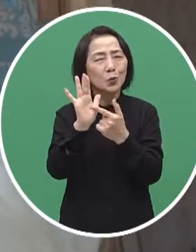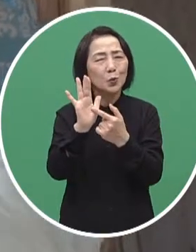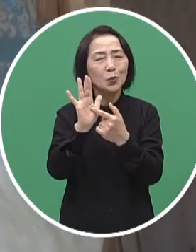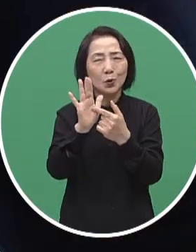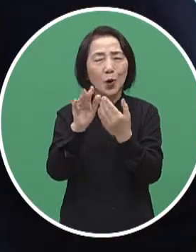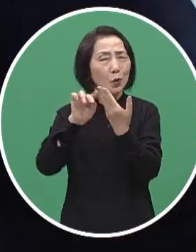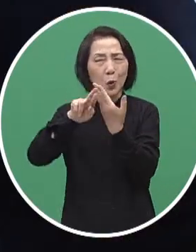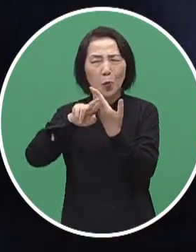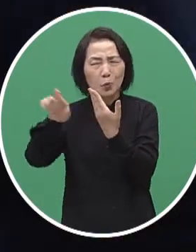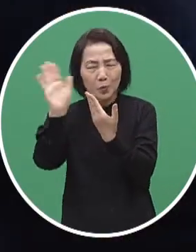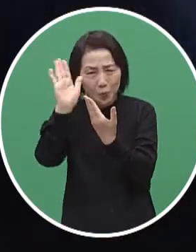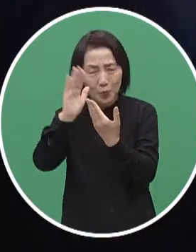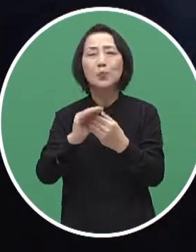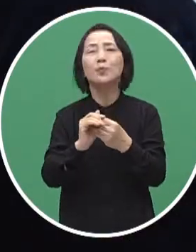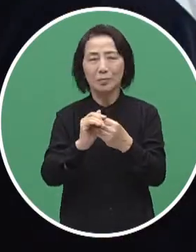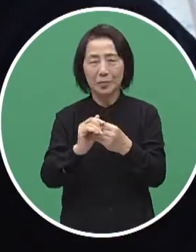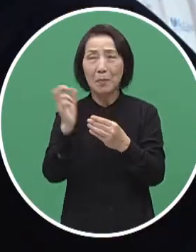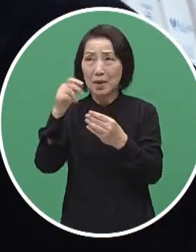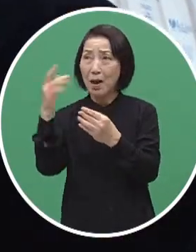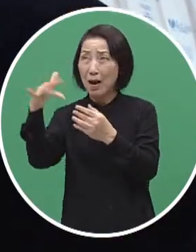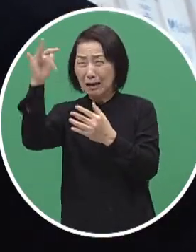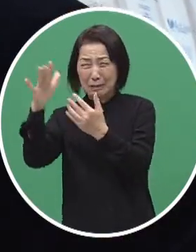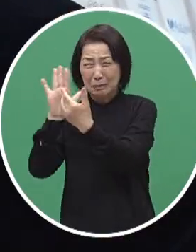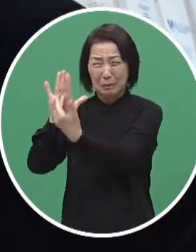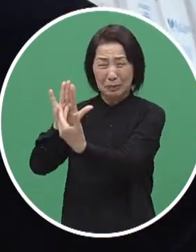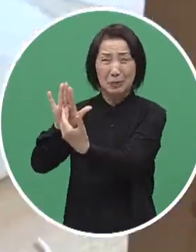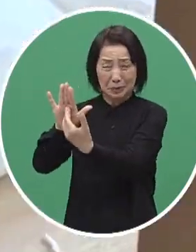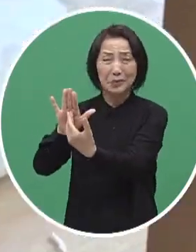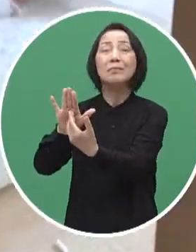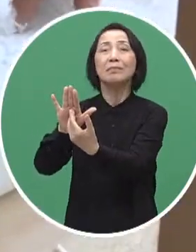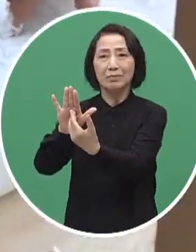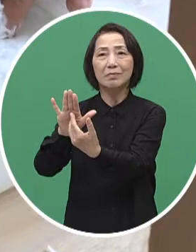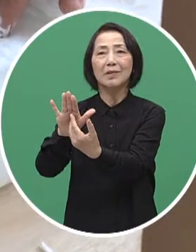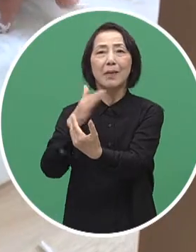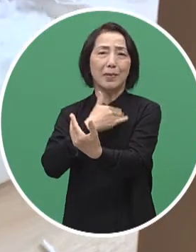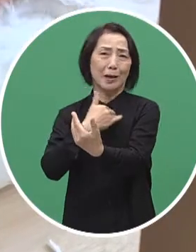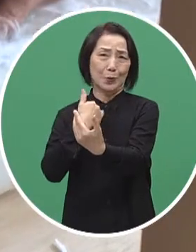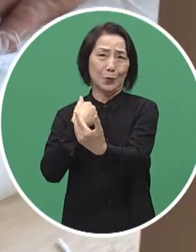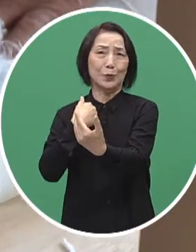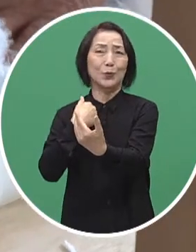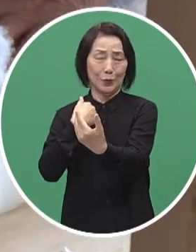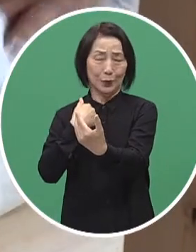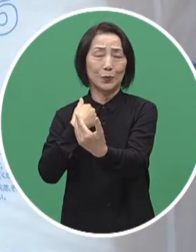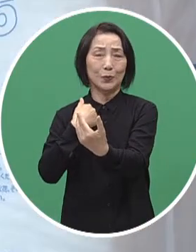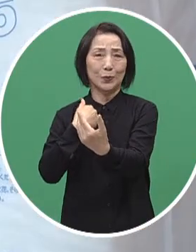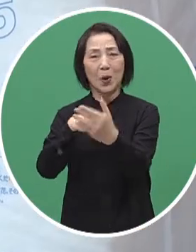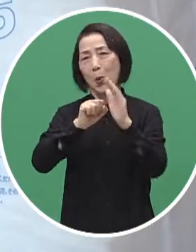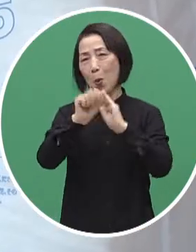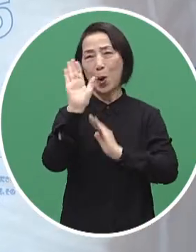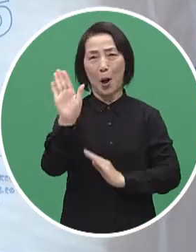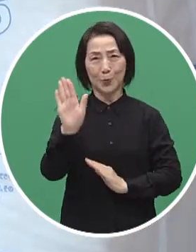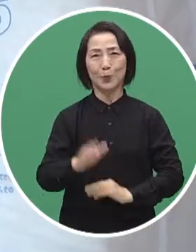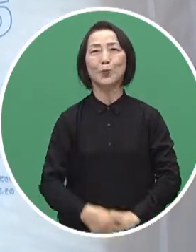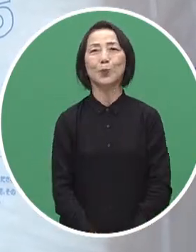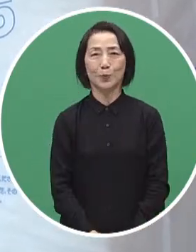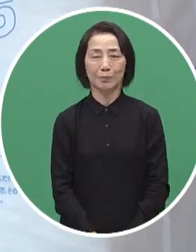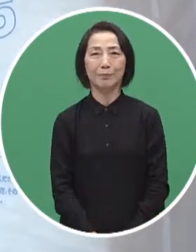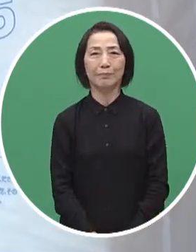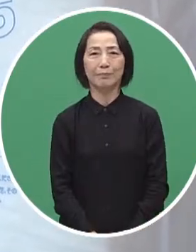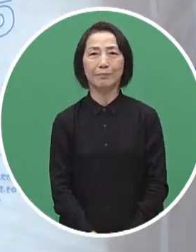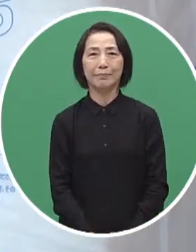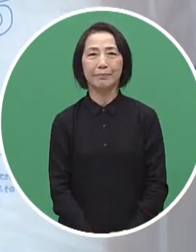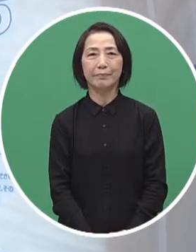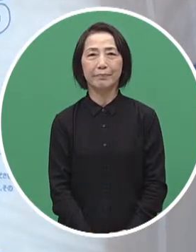熱を外に逃がさないもしくは外の熱をできるだけ高中に入れにくいそういう効果があるかと思い